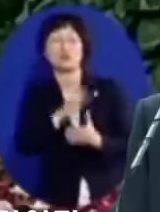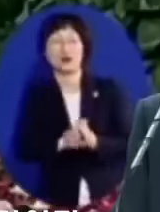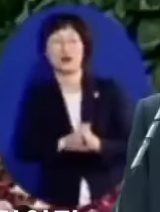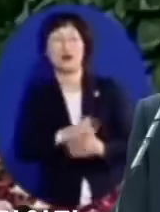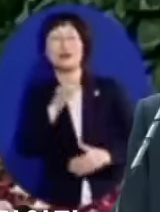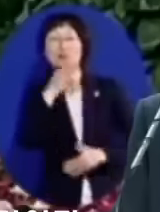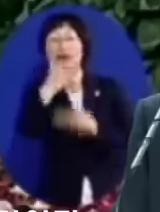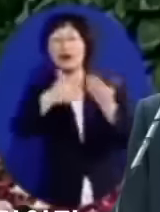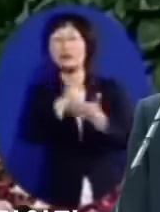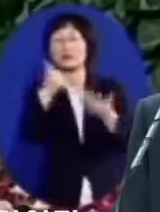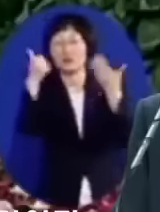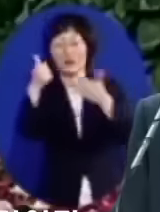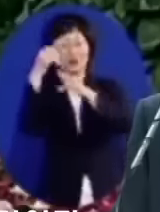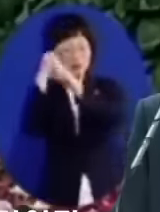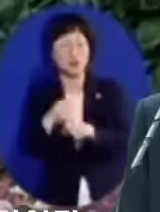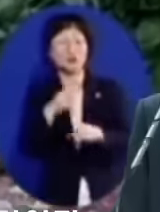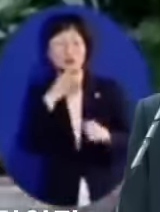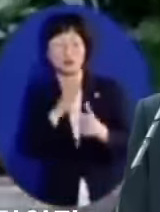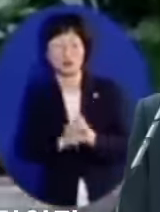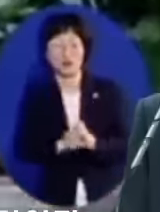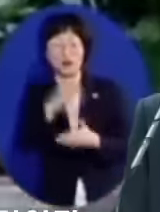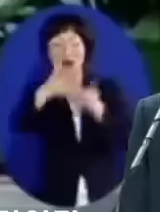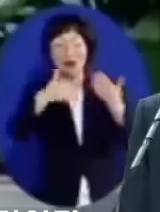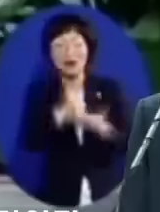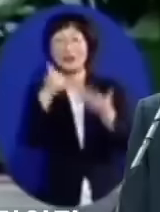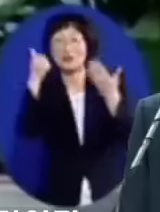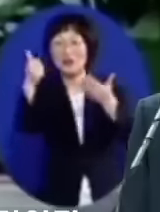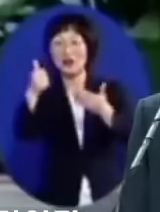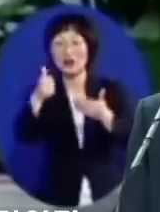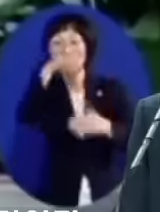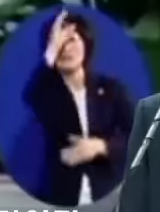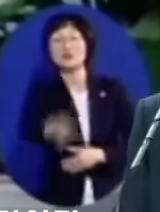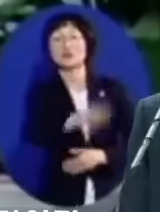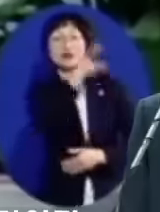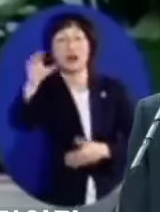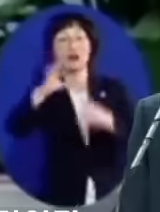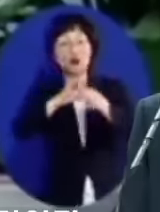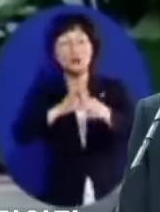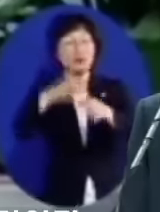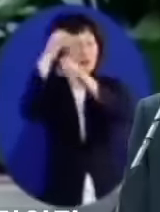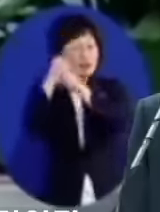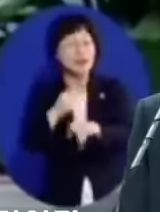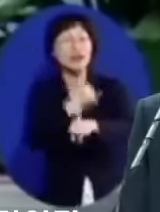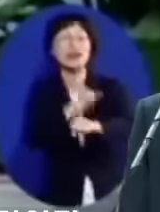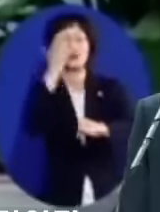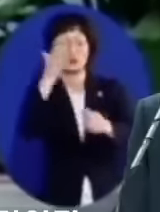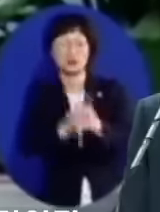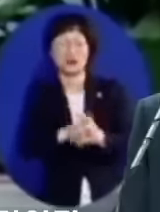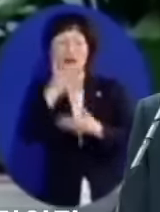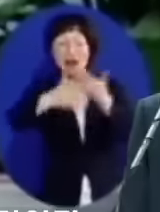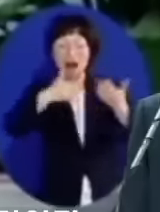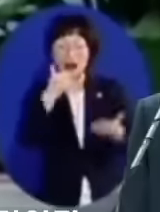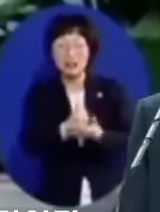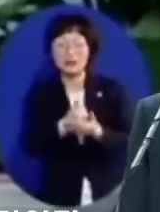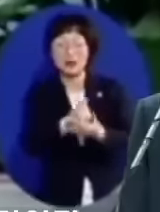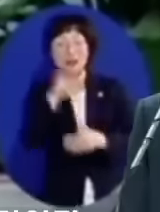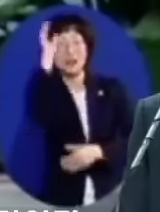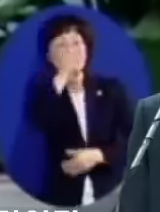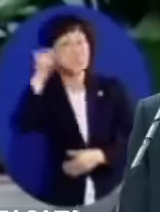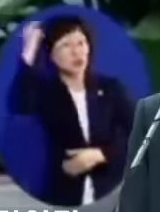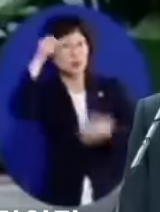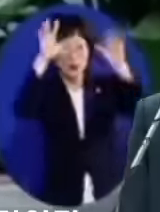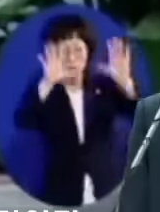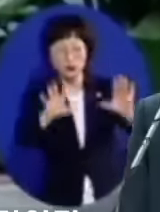다만 하나님께 의지할 따름입니다. 하나님께 십자가를 통해서 의지해야 되는 것입니다. 하나님이 성령이 와서